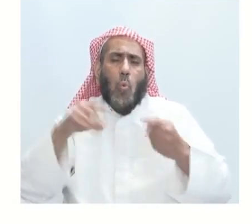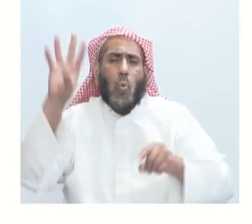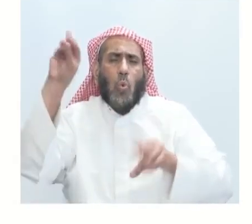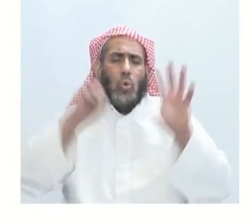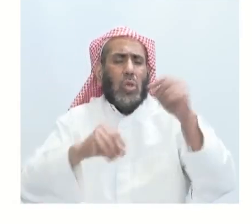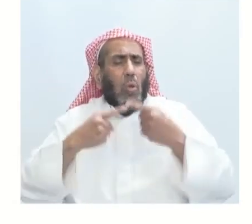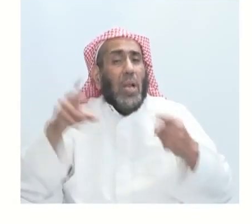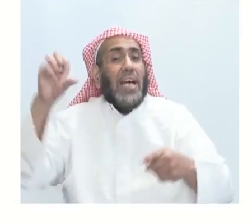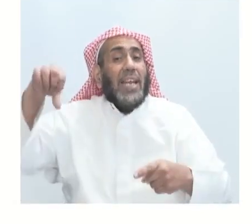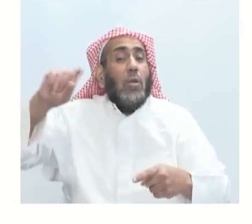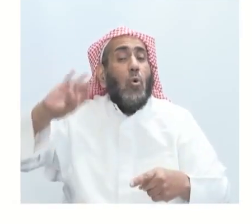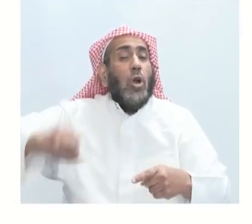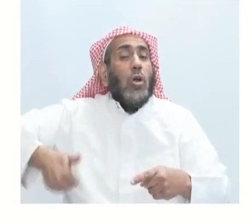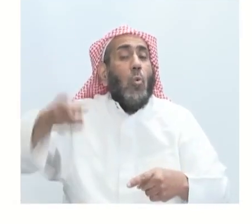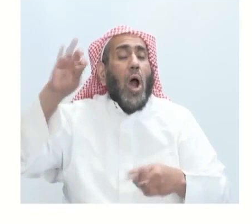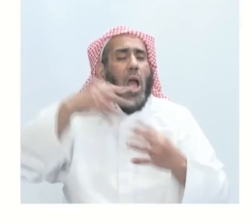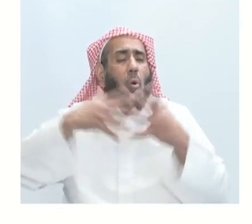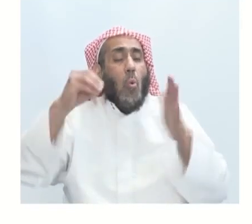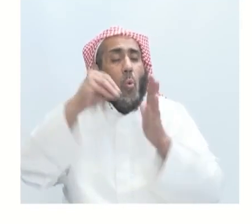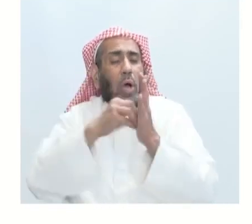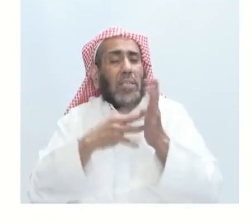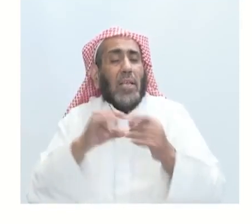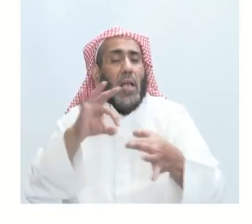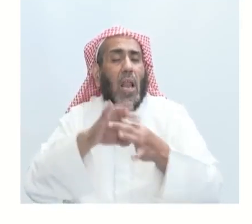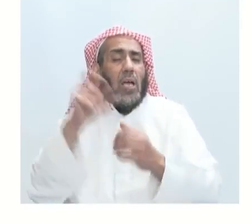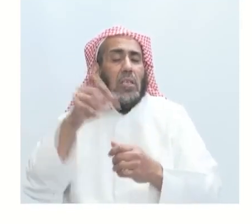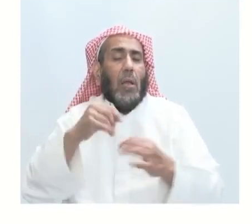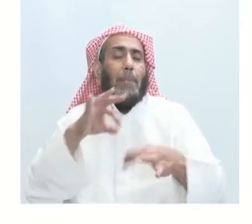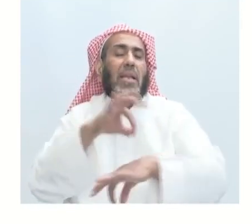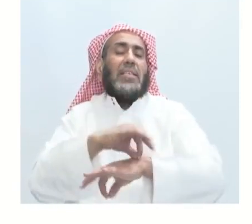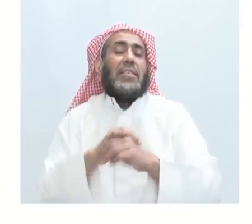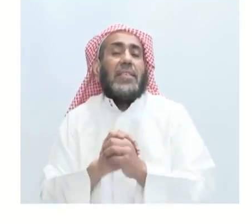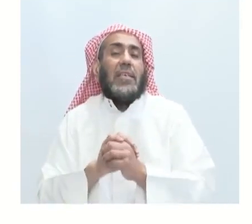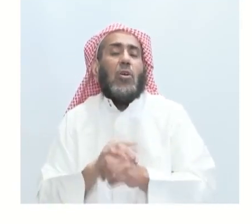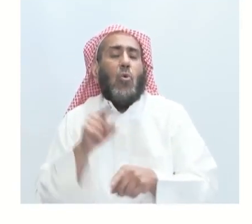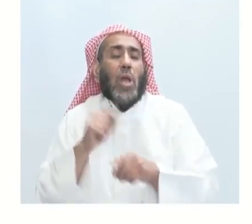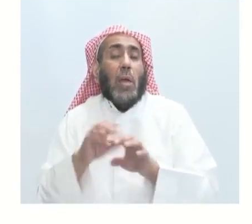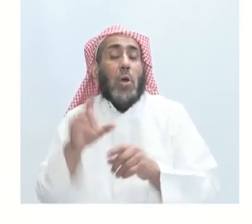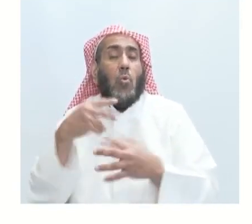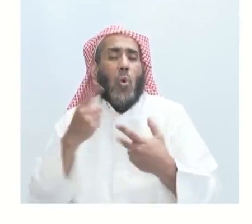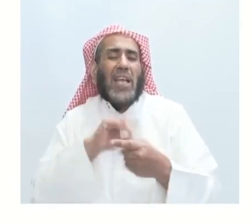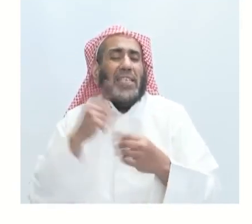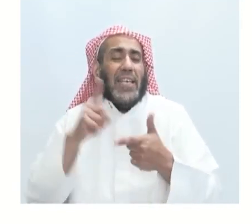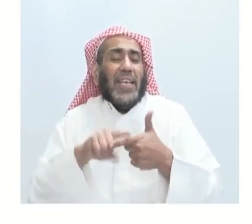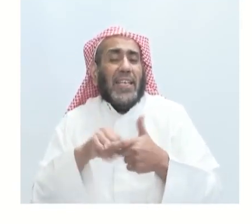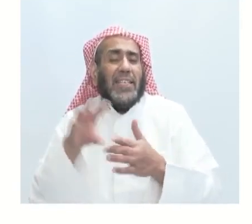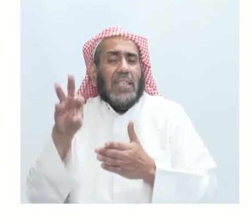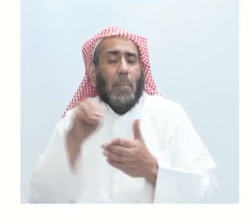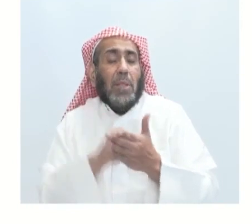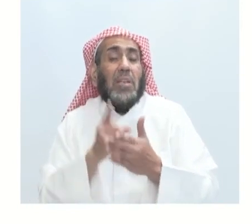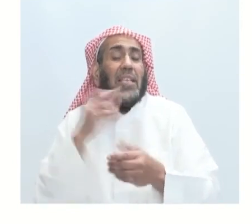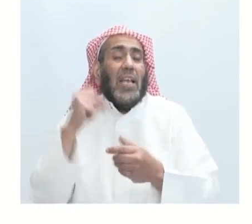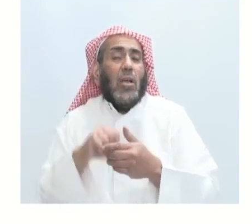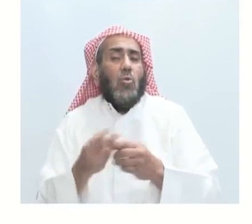تسرد احداثها تقوم بها شخصيات كثيره متنوعه تنكشف بداخلها احداث علاقات الشخصيات بالناس وهي اما روايه تاريخيه تستمد من